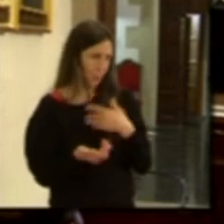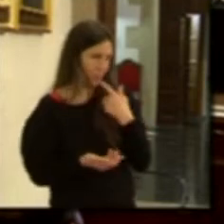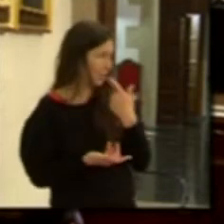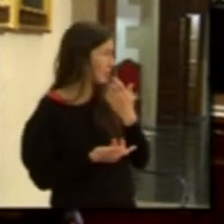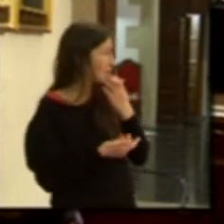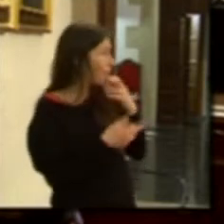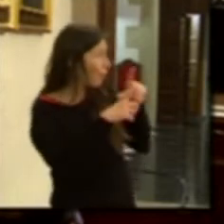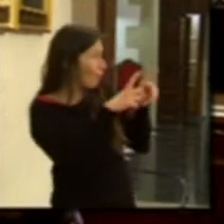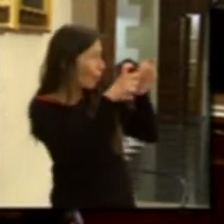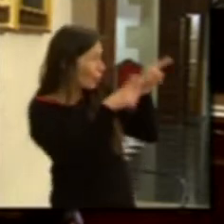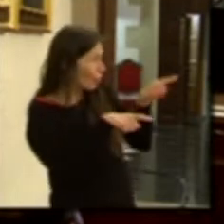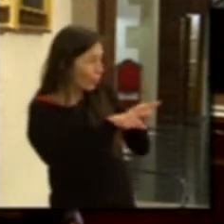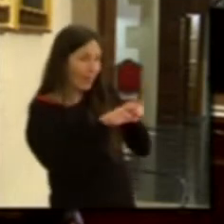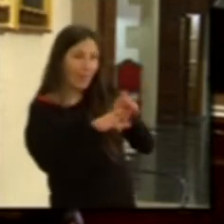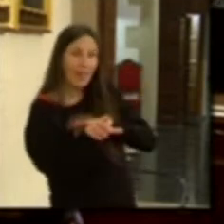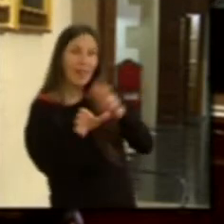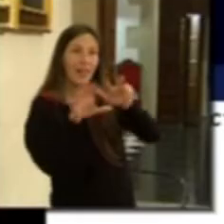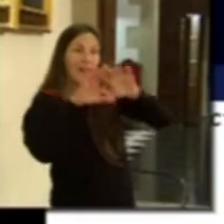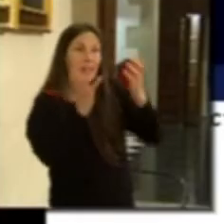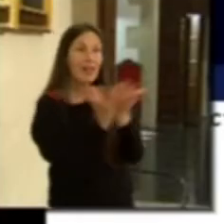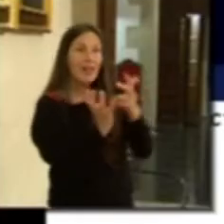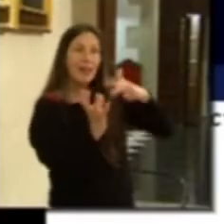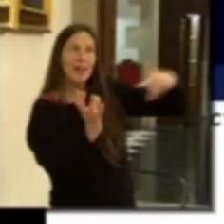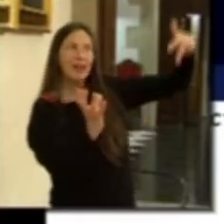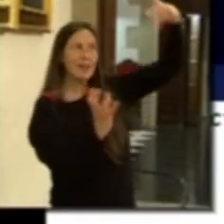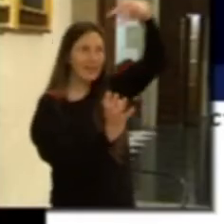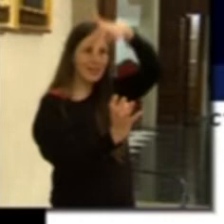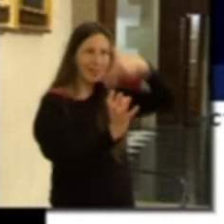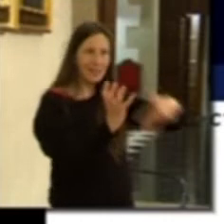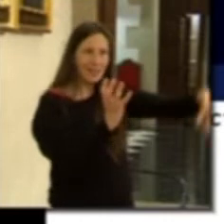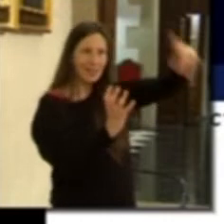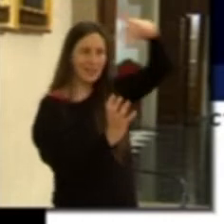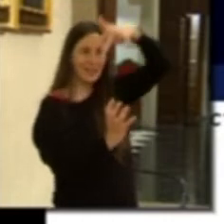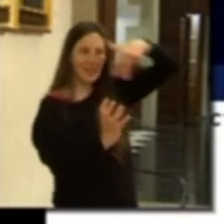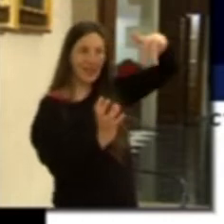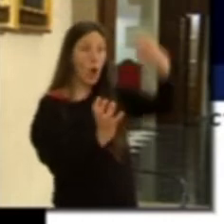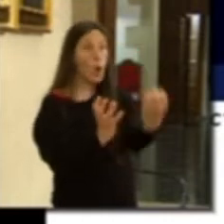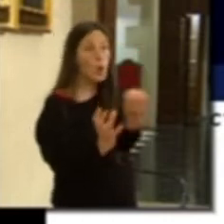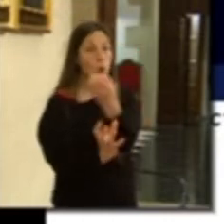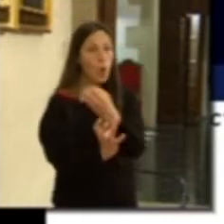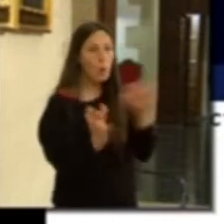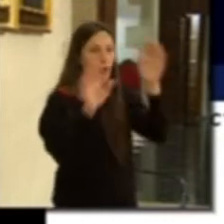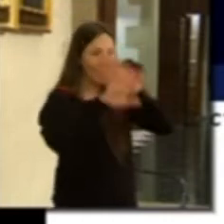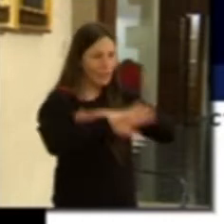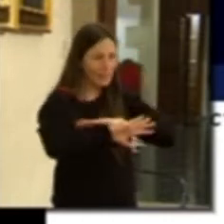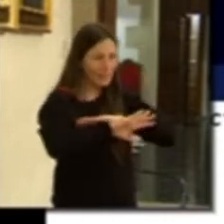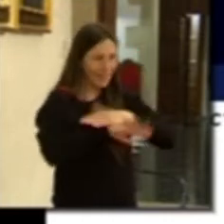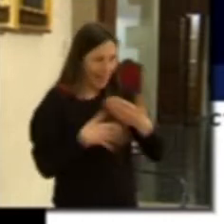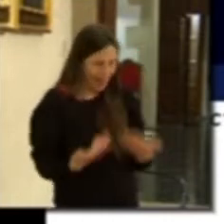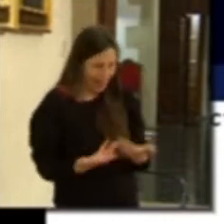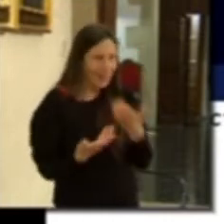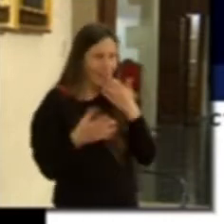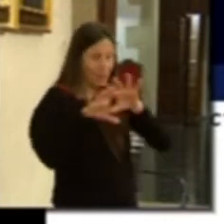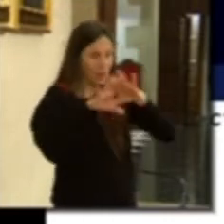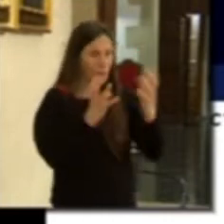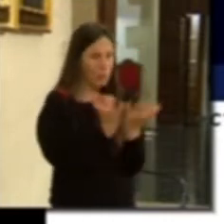fotografia de satèl·lit de les llums a la nit. I podeu veure que hi ha molt de blau, molta foscor, hi ha zones del món on no hi ha llums,